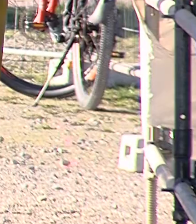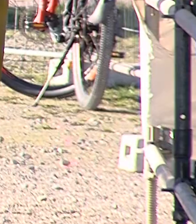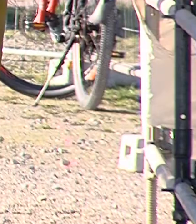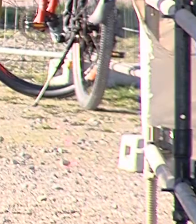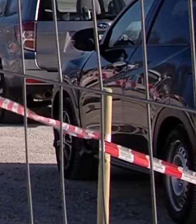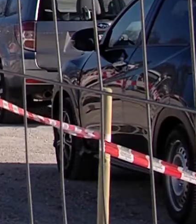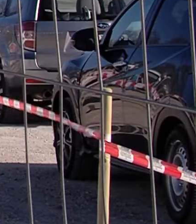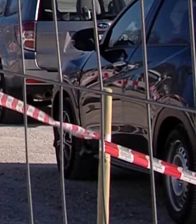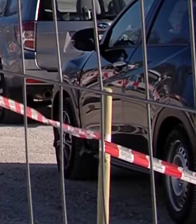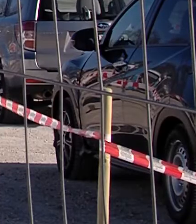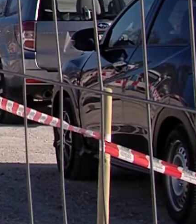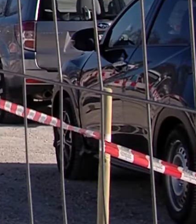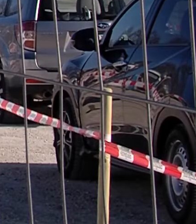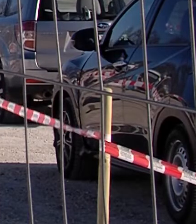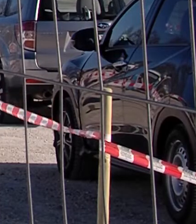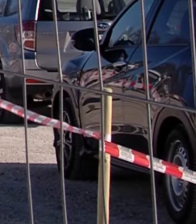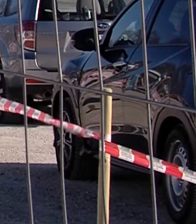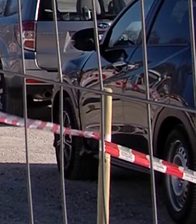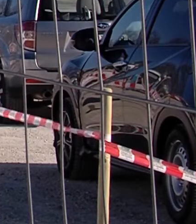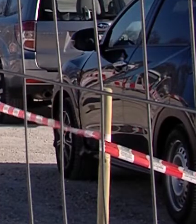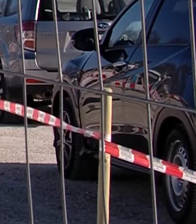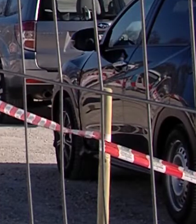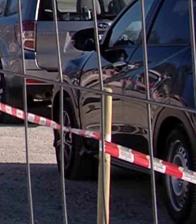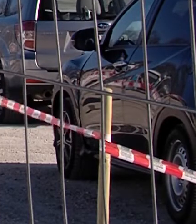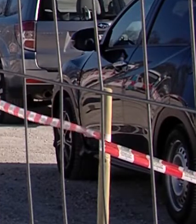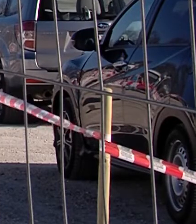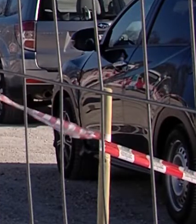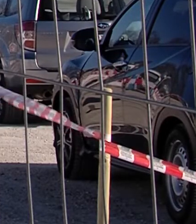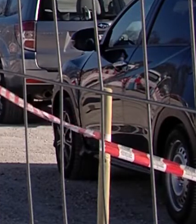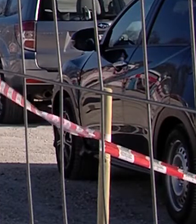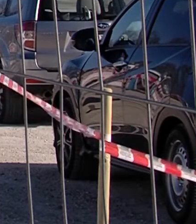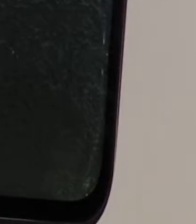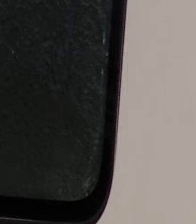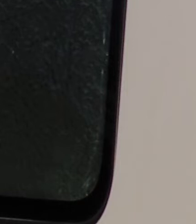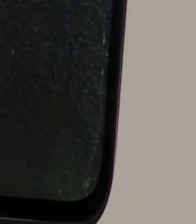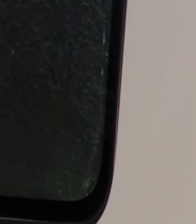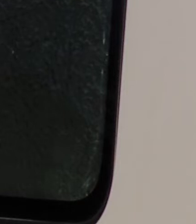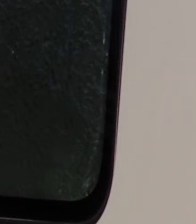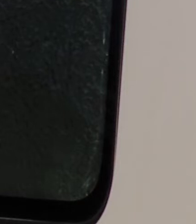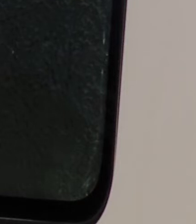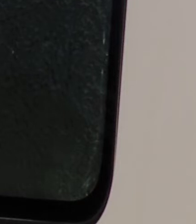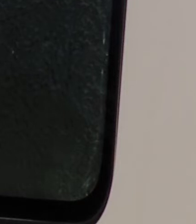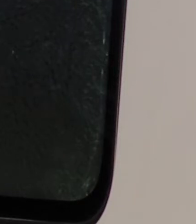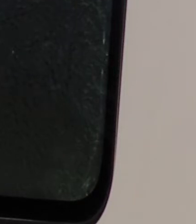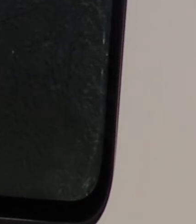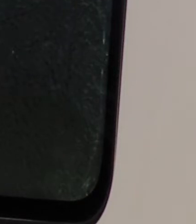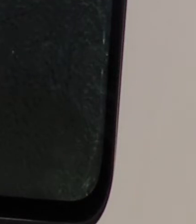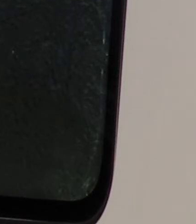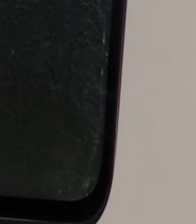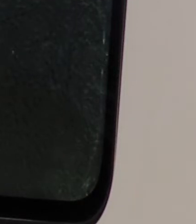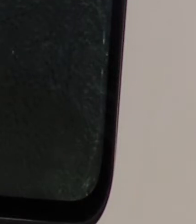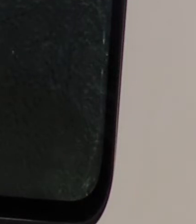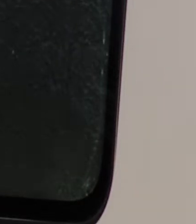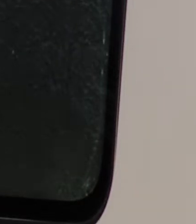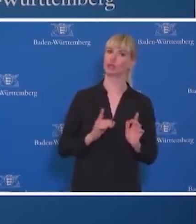personell aufgestockt. Dadurch erhofft sich die Landesregierung, Infektionsketten besser durchbrechen zu können. Der Ministerpräsident richtete darüber hinaus